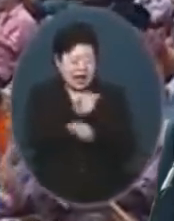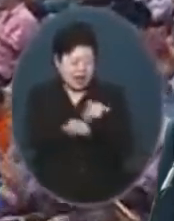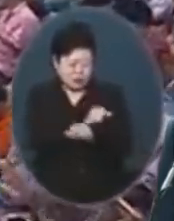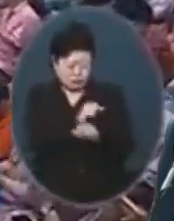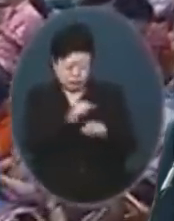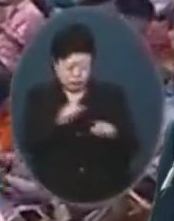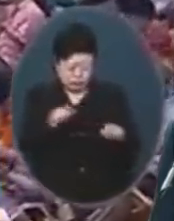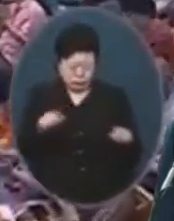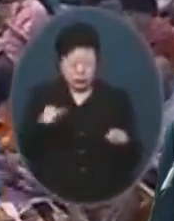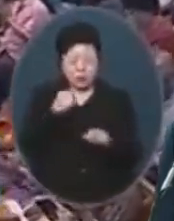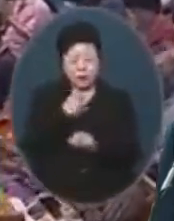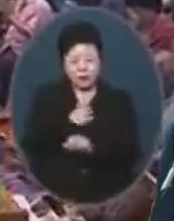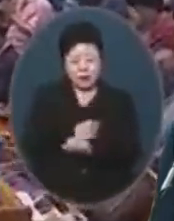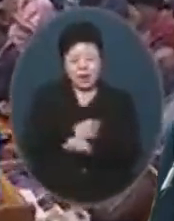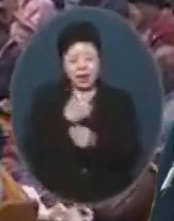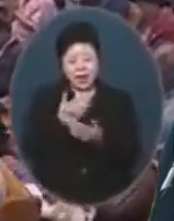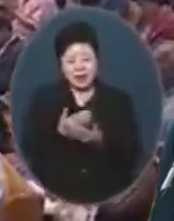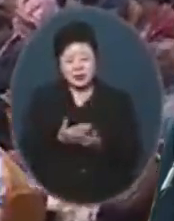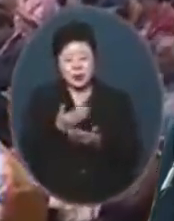날